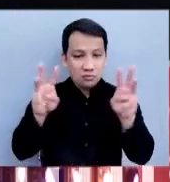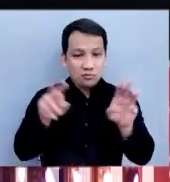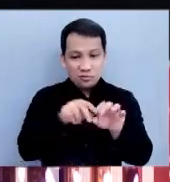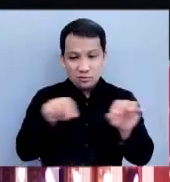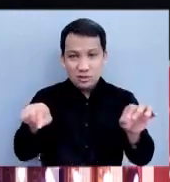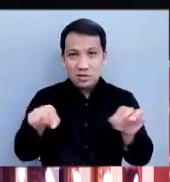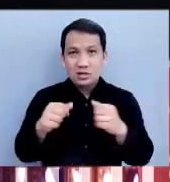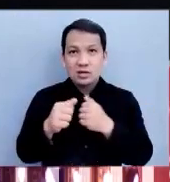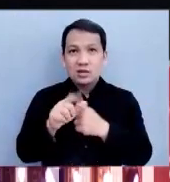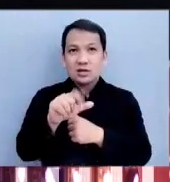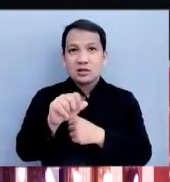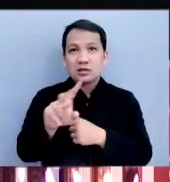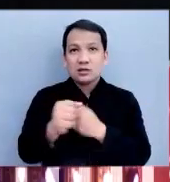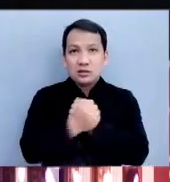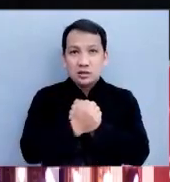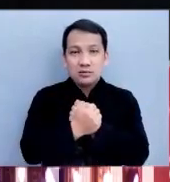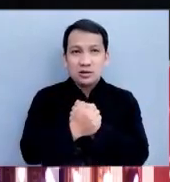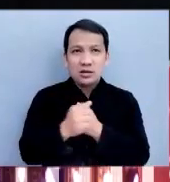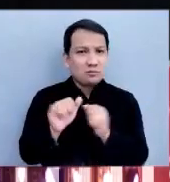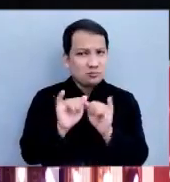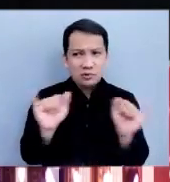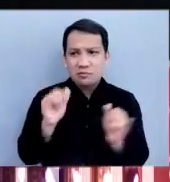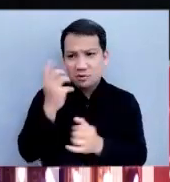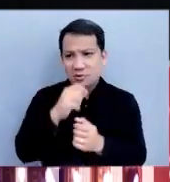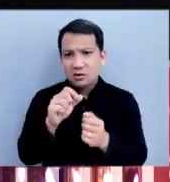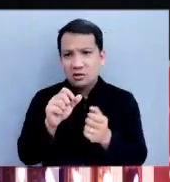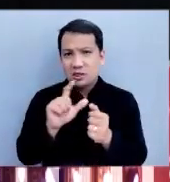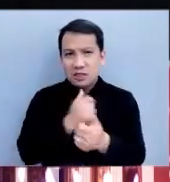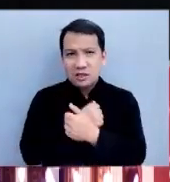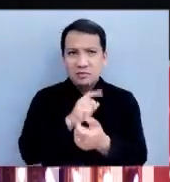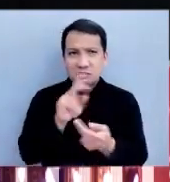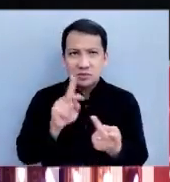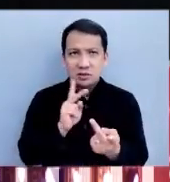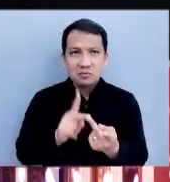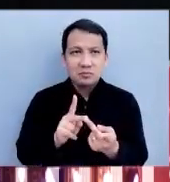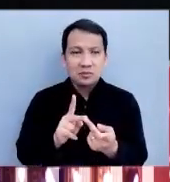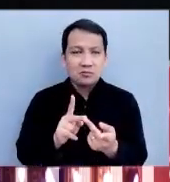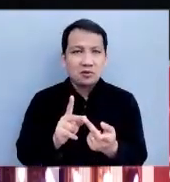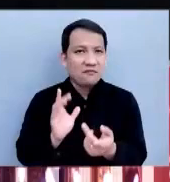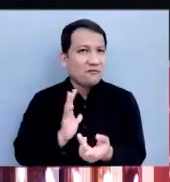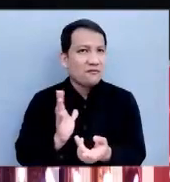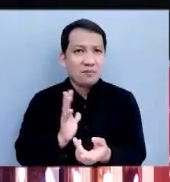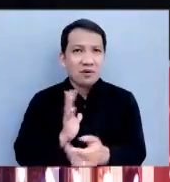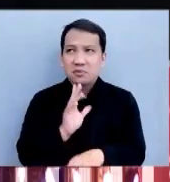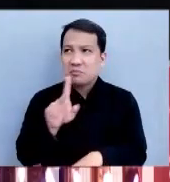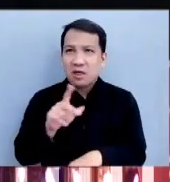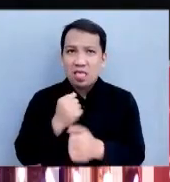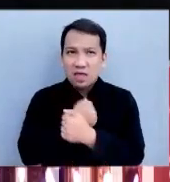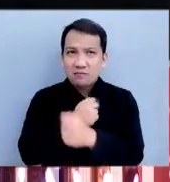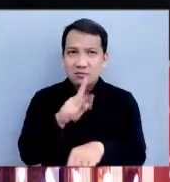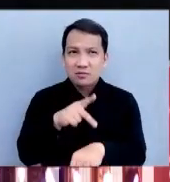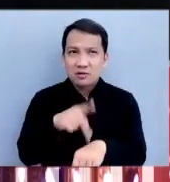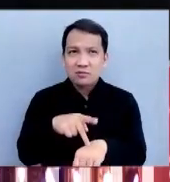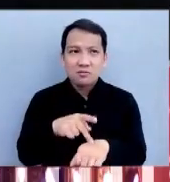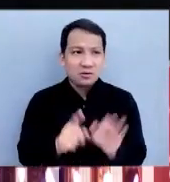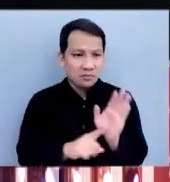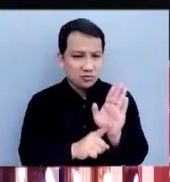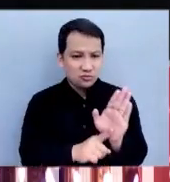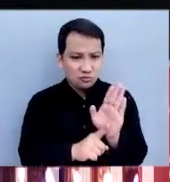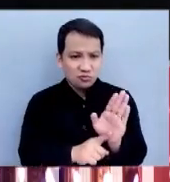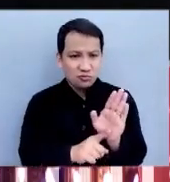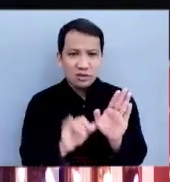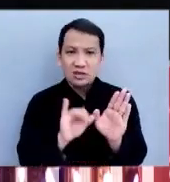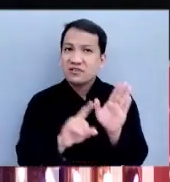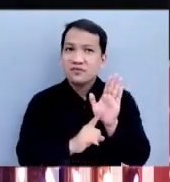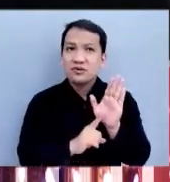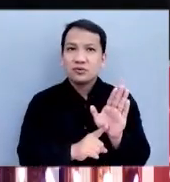ng Love Philippines, swak na yon. Ang magiging problema natin dyan, kung hindi natin papakita na we